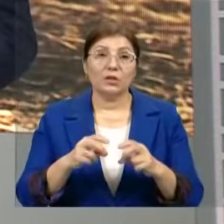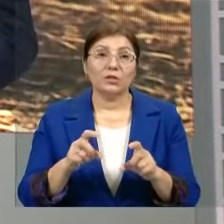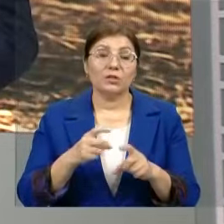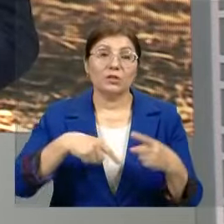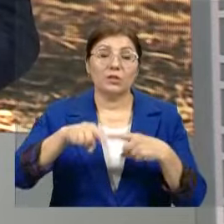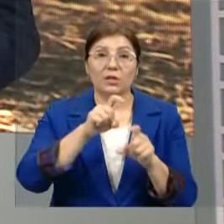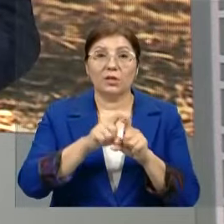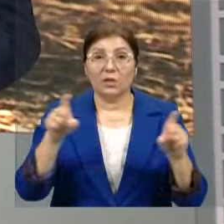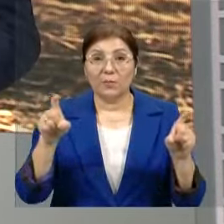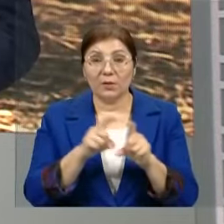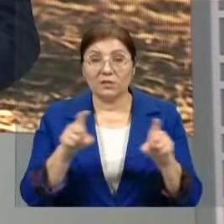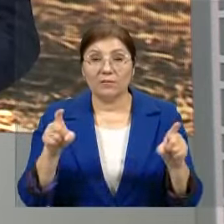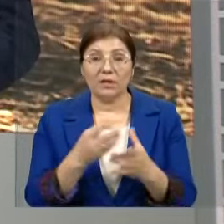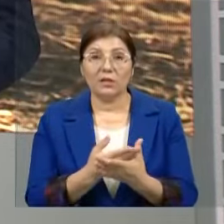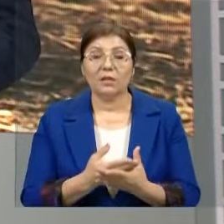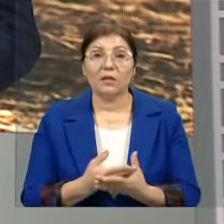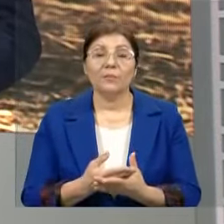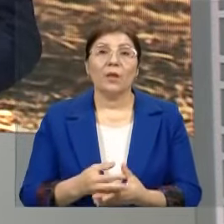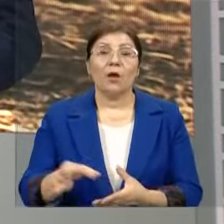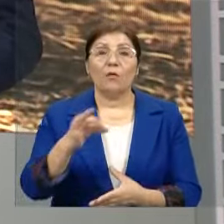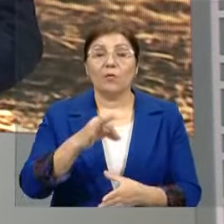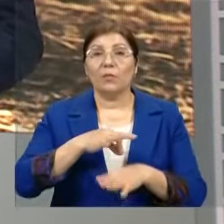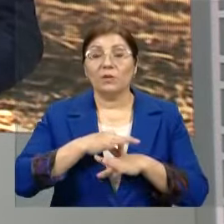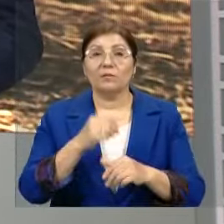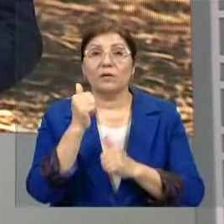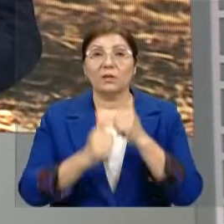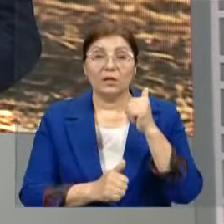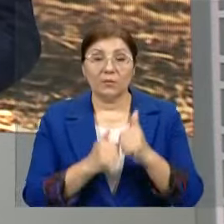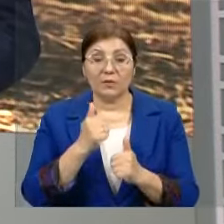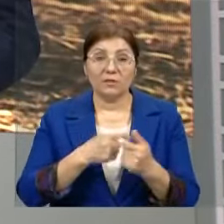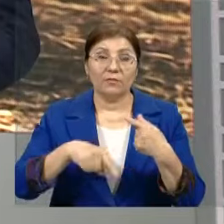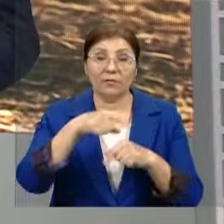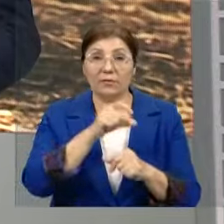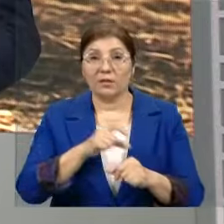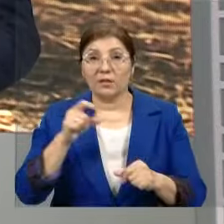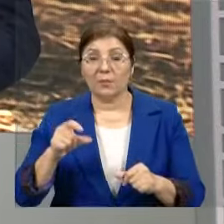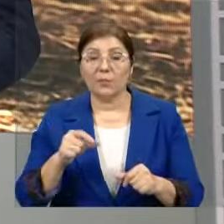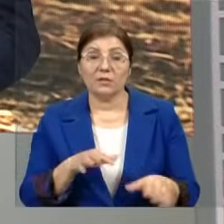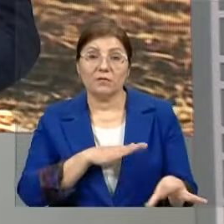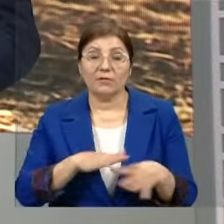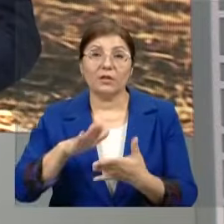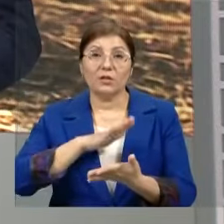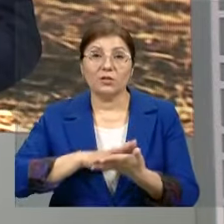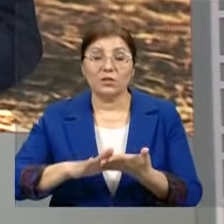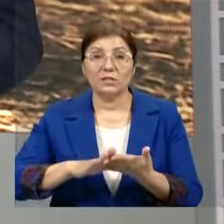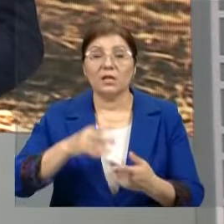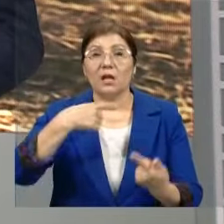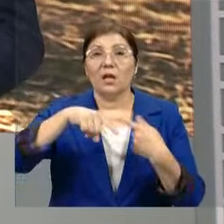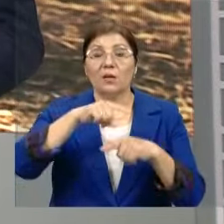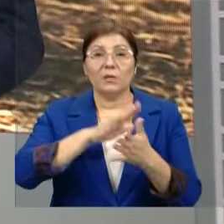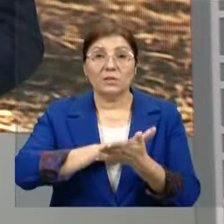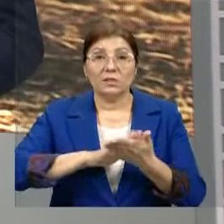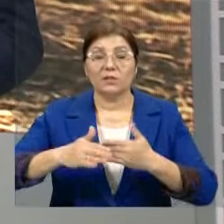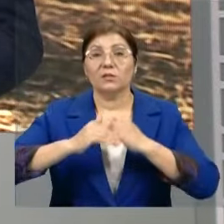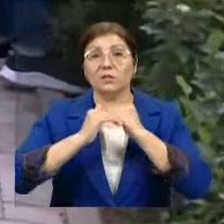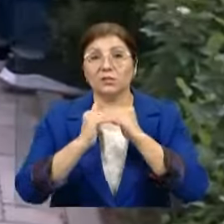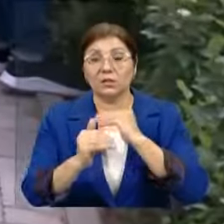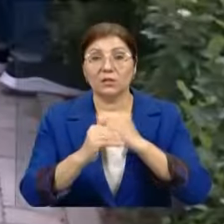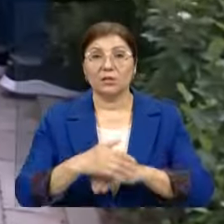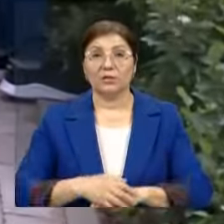этапа экологической программы в регионе организовали конкурс среди субъектов предпринимательства и акцию «Чистый бизнес. Чистая территория».